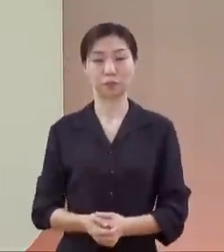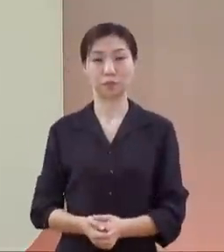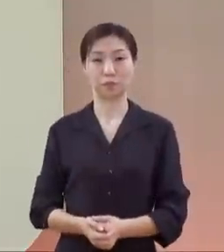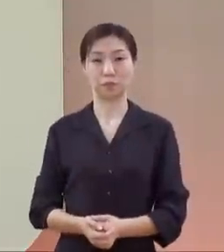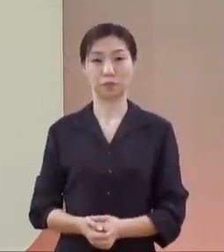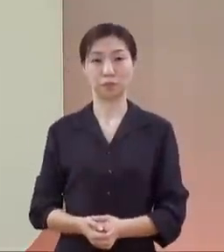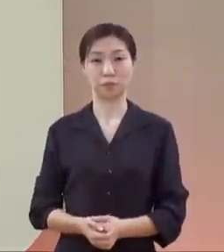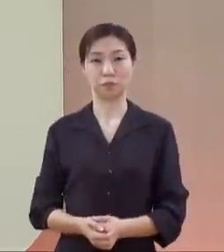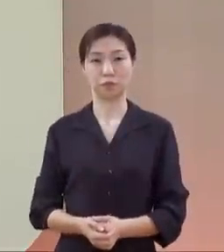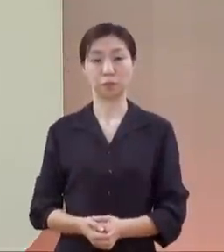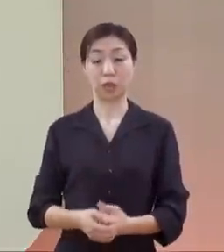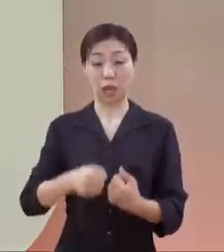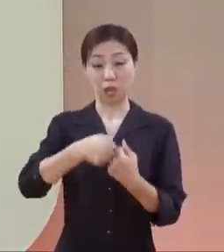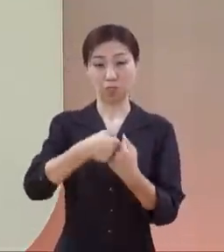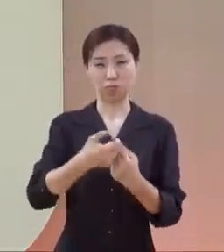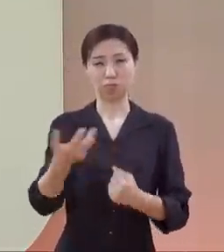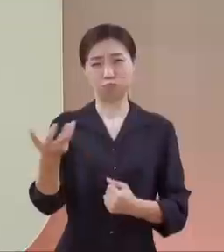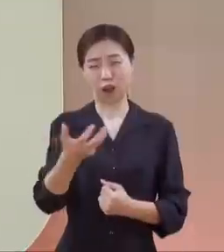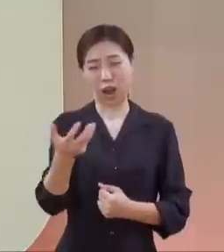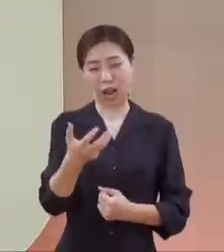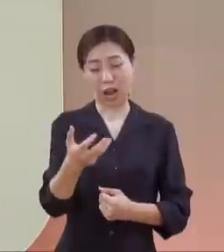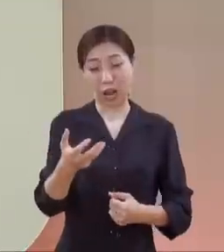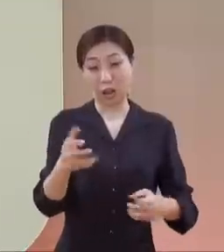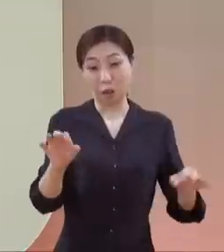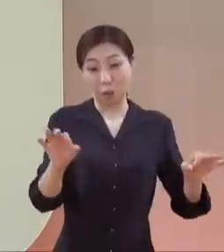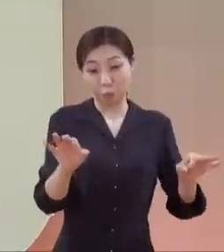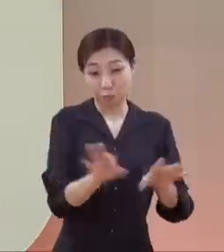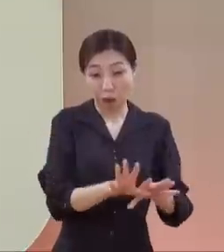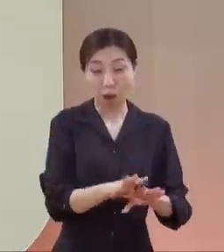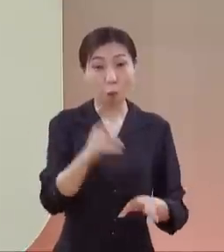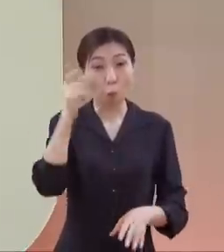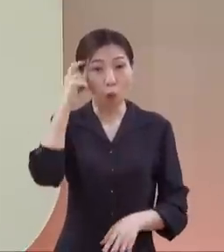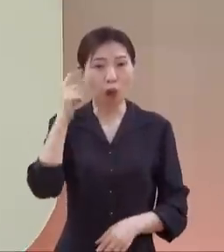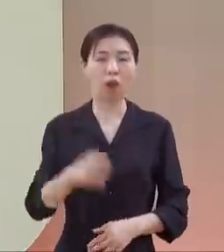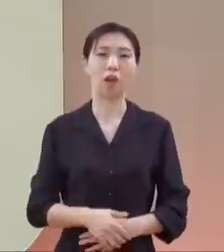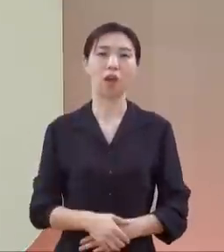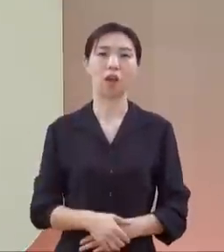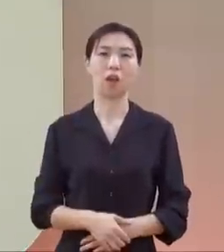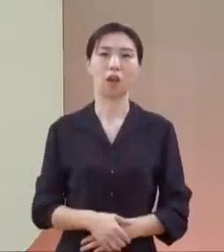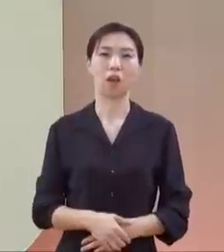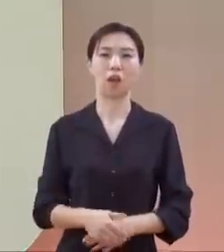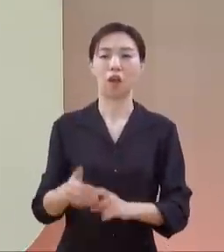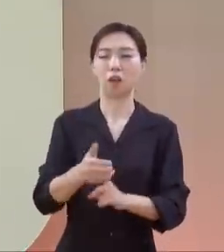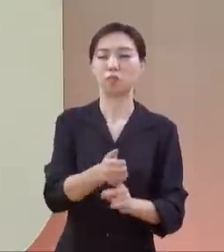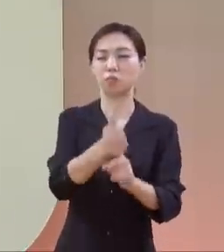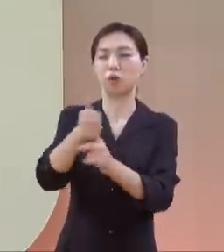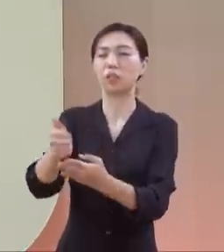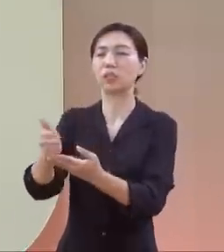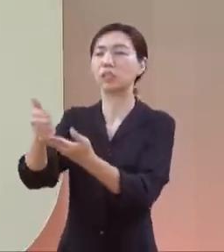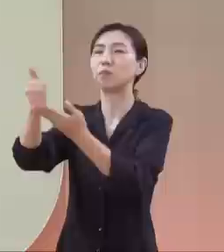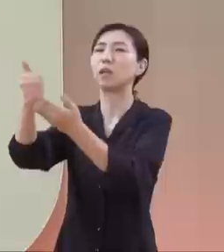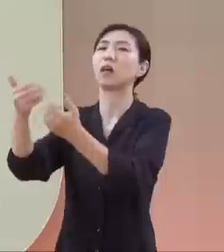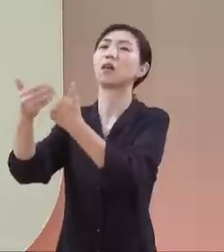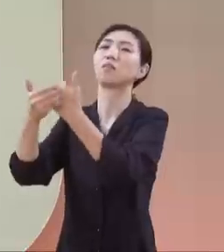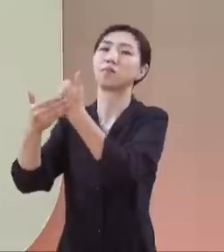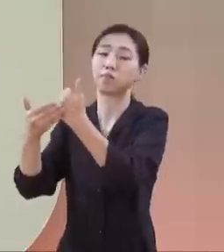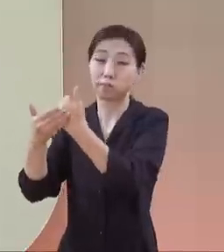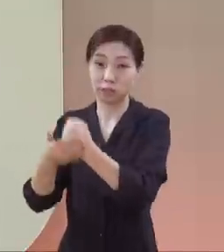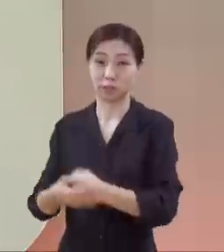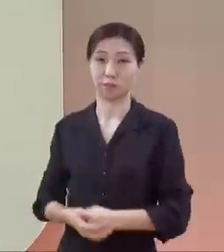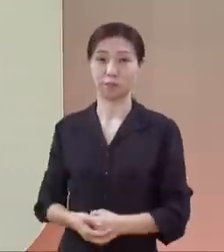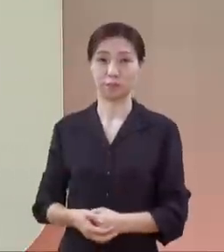사라졌다라는 얘기는 부처님의 그런 가피 그 행자님의 간절한 기도의 그 에너지 때문에